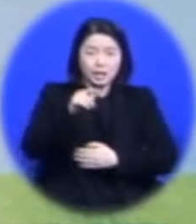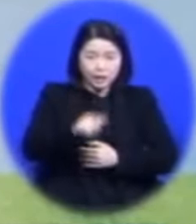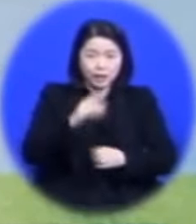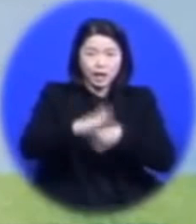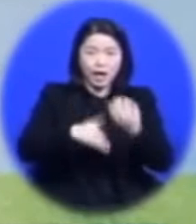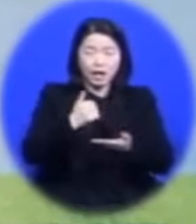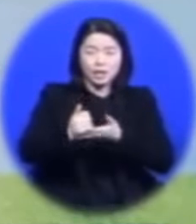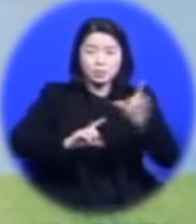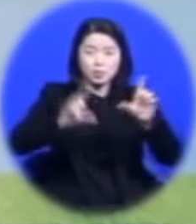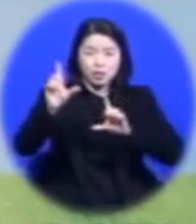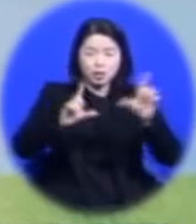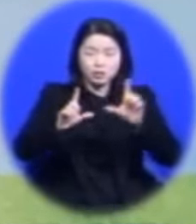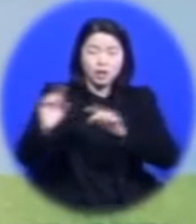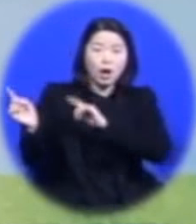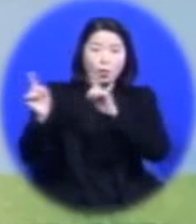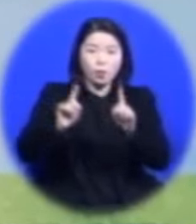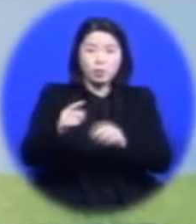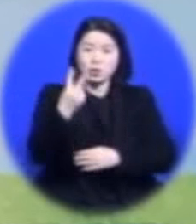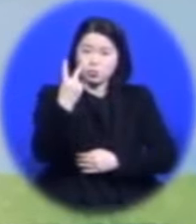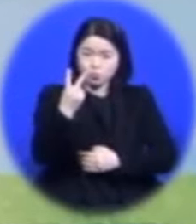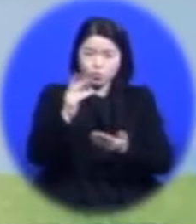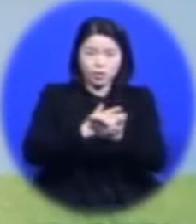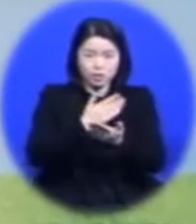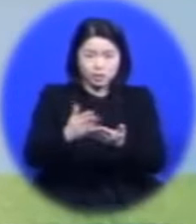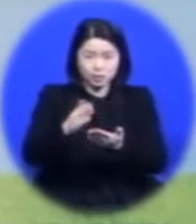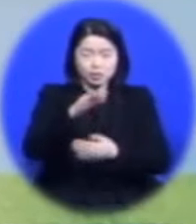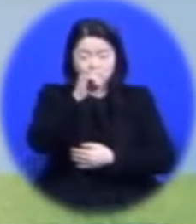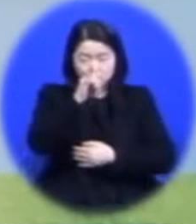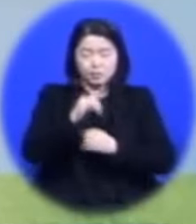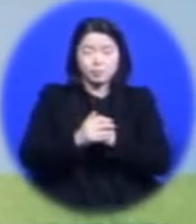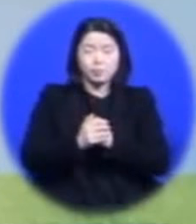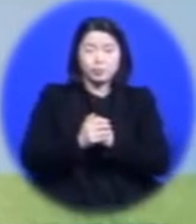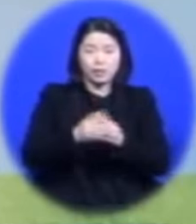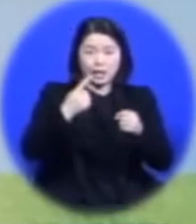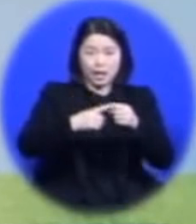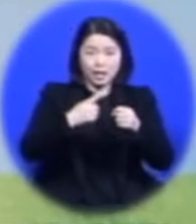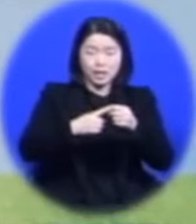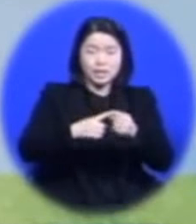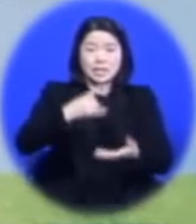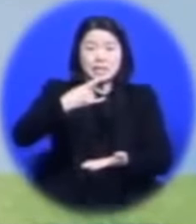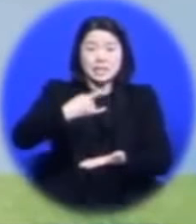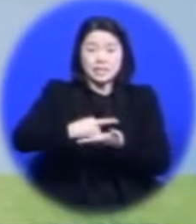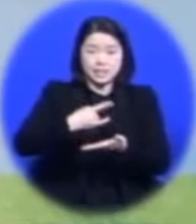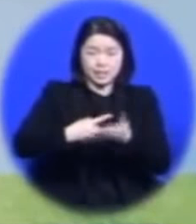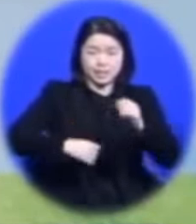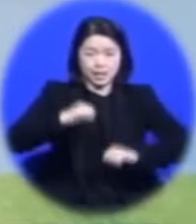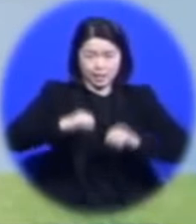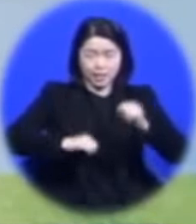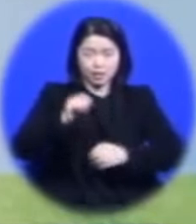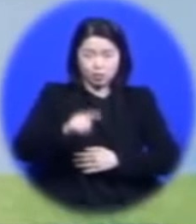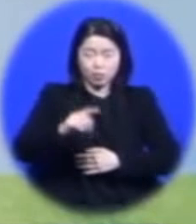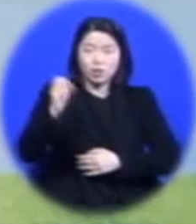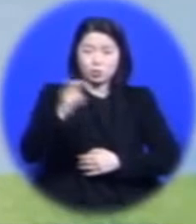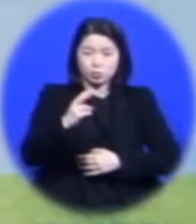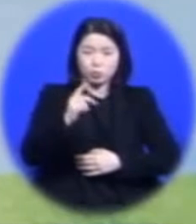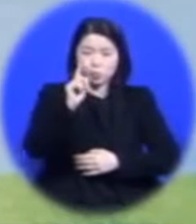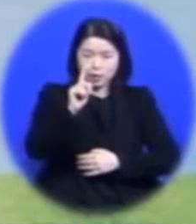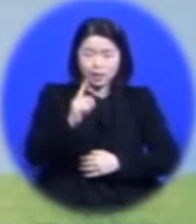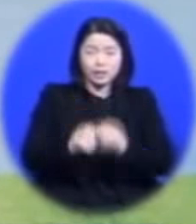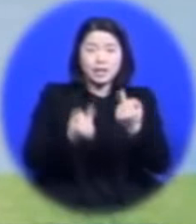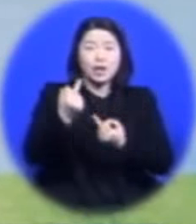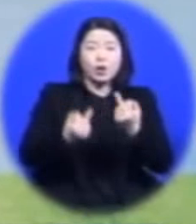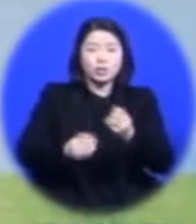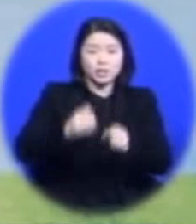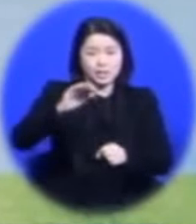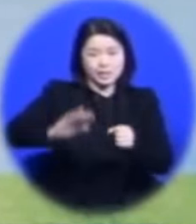회복이 두 가지 특징이 있습니다 하나는 의를 행하는 것과 또하나 를사랑하는